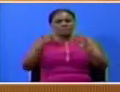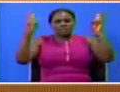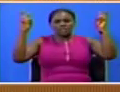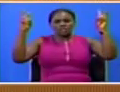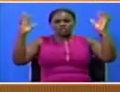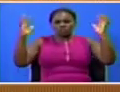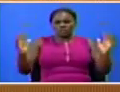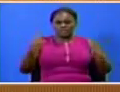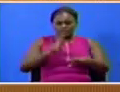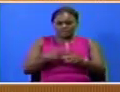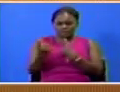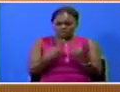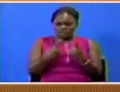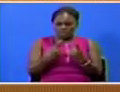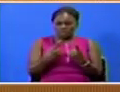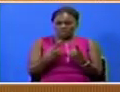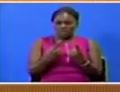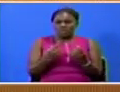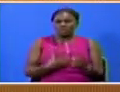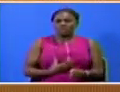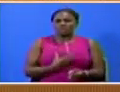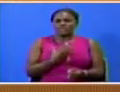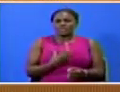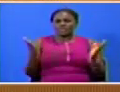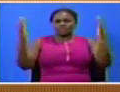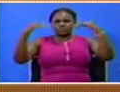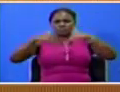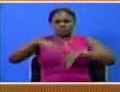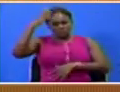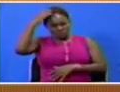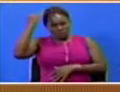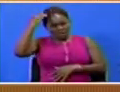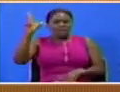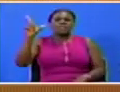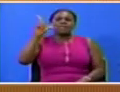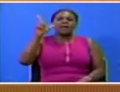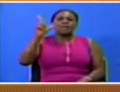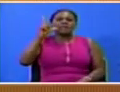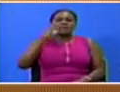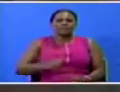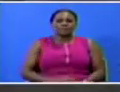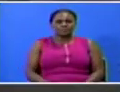hayo. Rais yuko Uingereza kuhudhuria kongamano kuhusu Somalia jijini London.